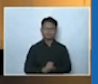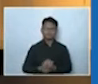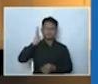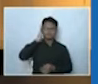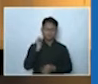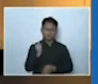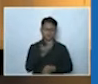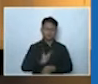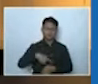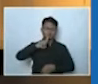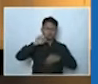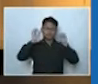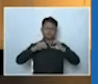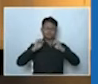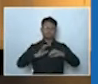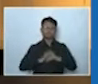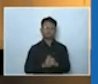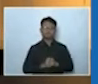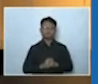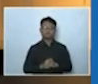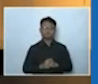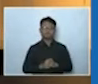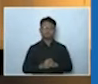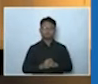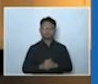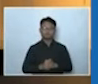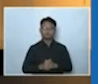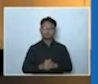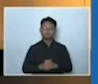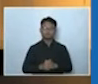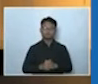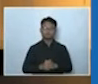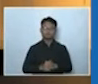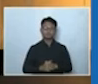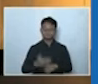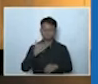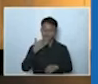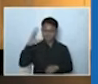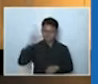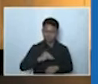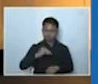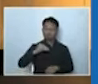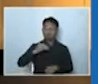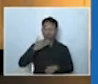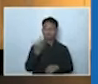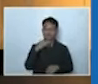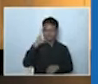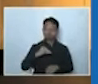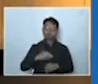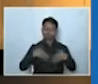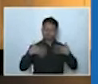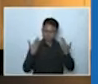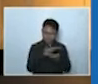kami akan membbrief terkait visi misi kami Sulsel maju dalam artian melanjutkan pembangunan yang kami telah